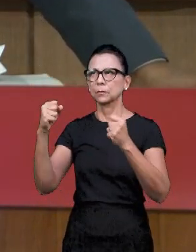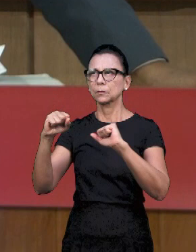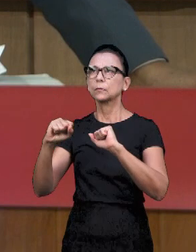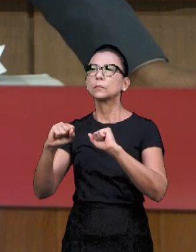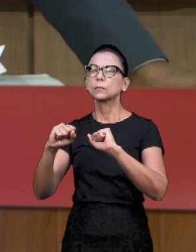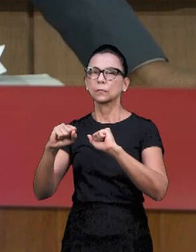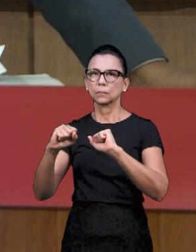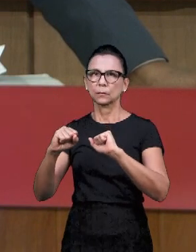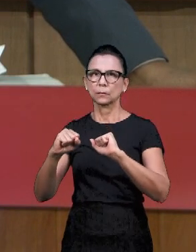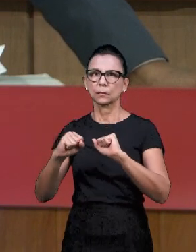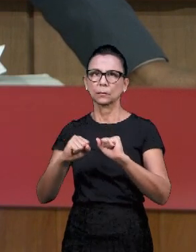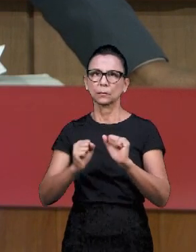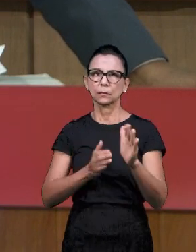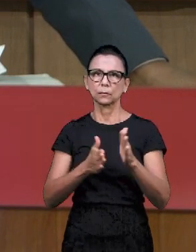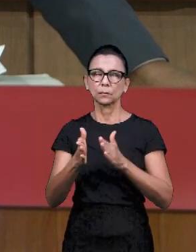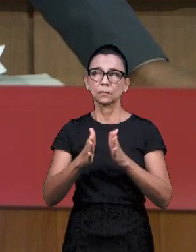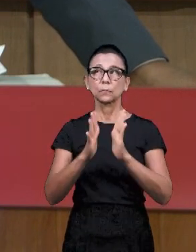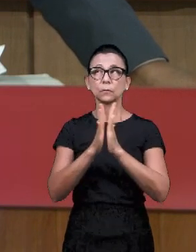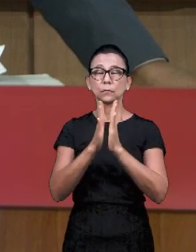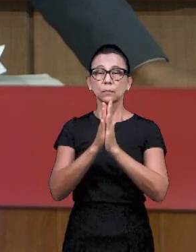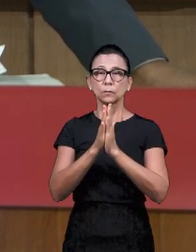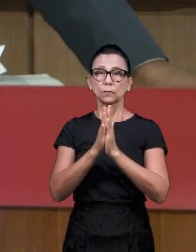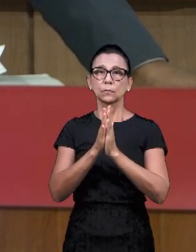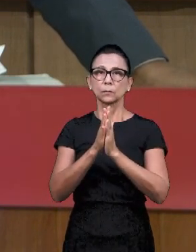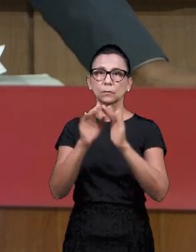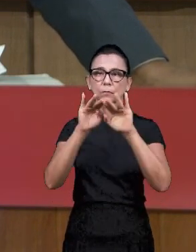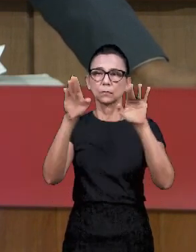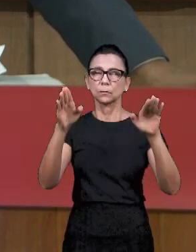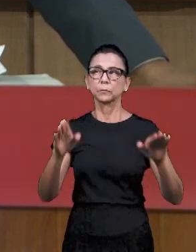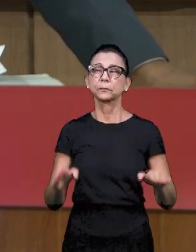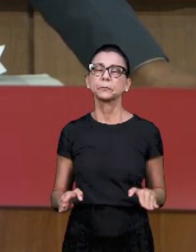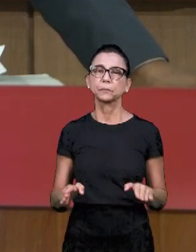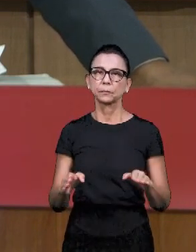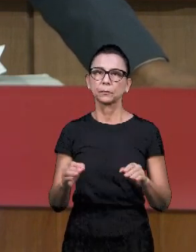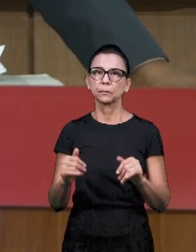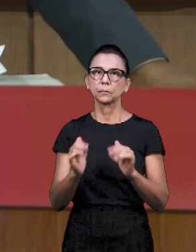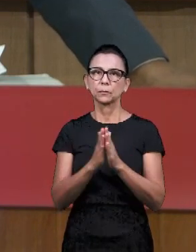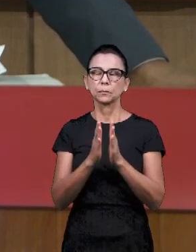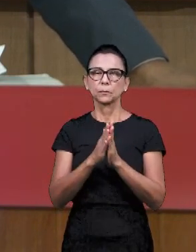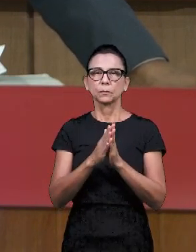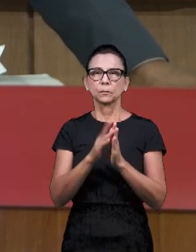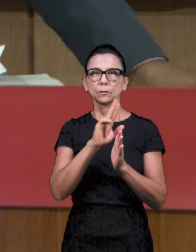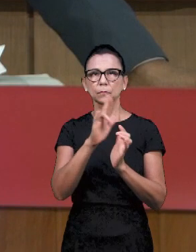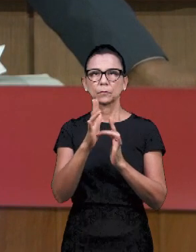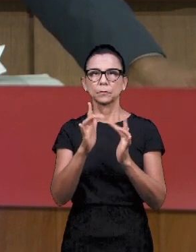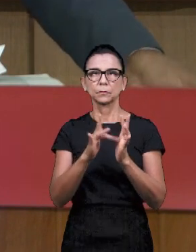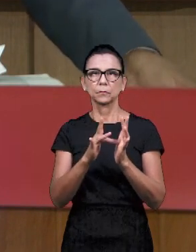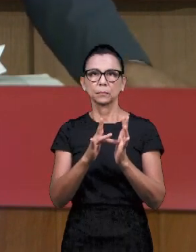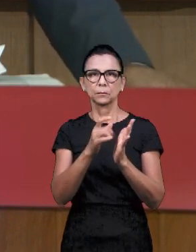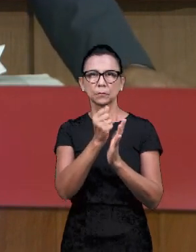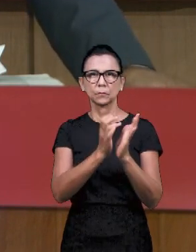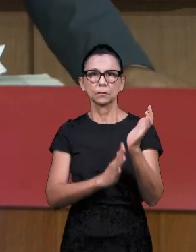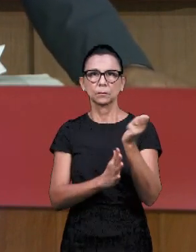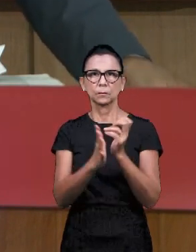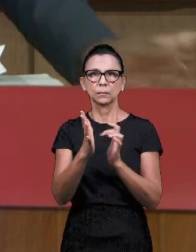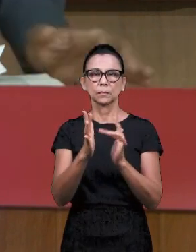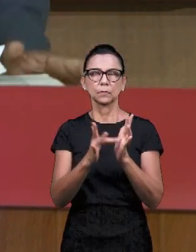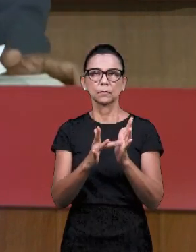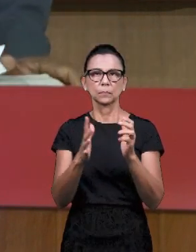трон благодати Твоей, Господь, как жертву приятную пред лицом Твоим. Молимся о имя